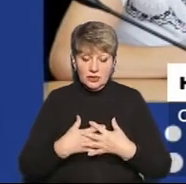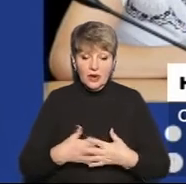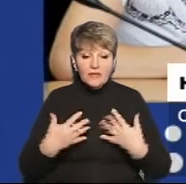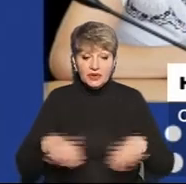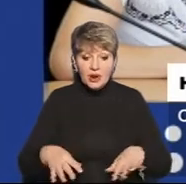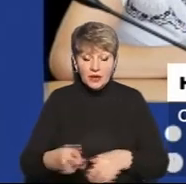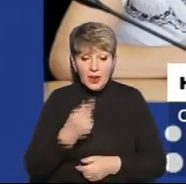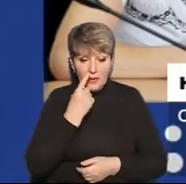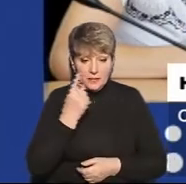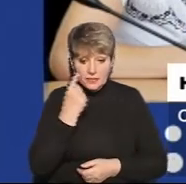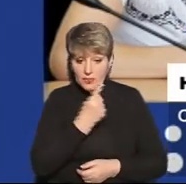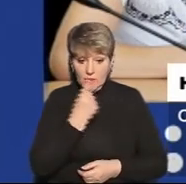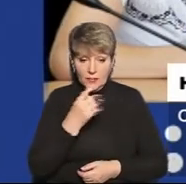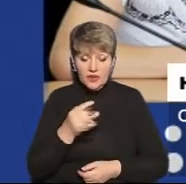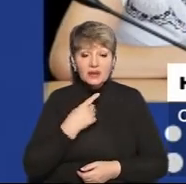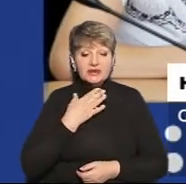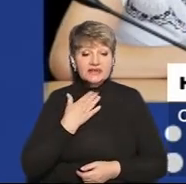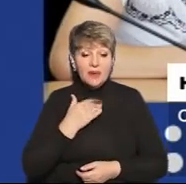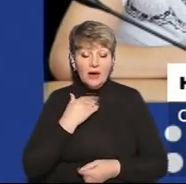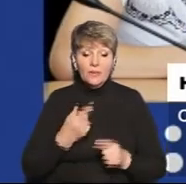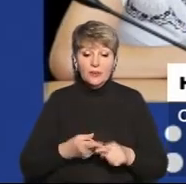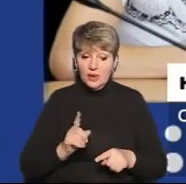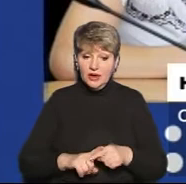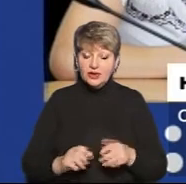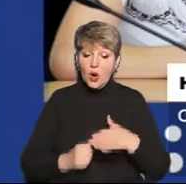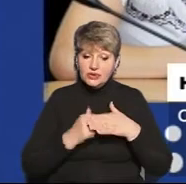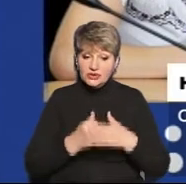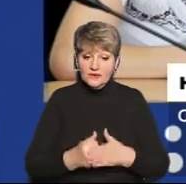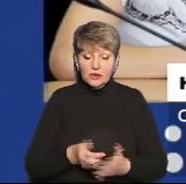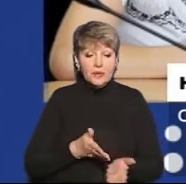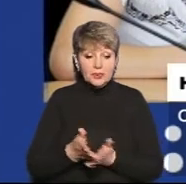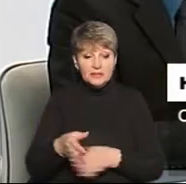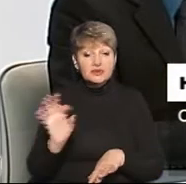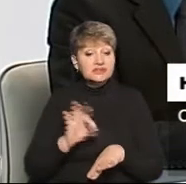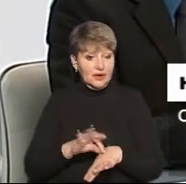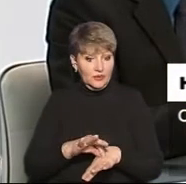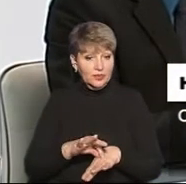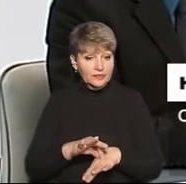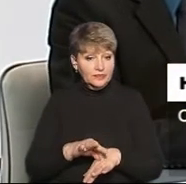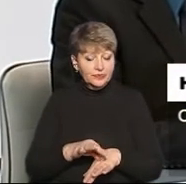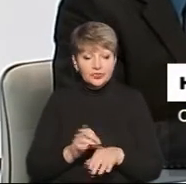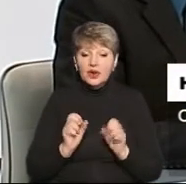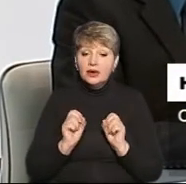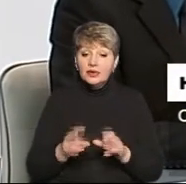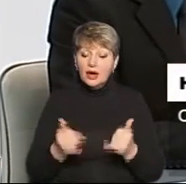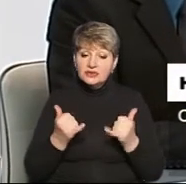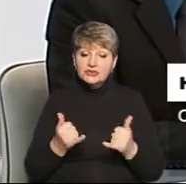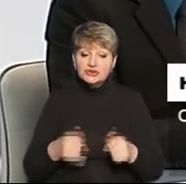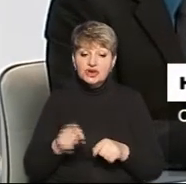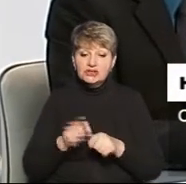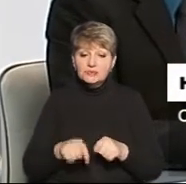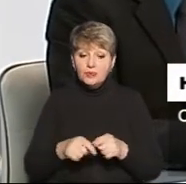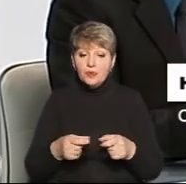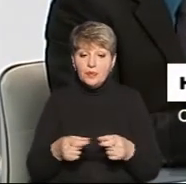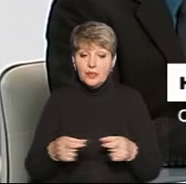нюху та смаку, оце є основні критерії захворювання. Як наразі тестують людей з